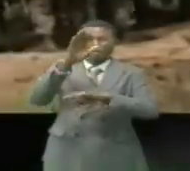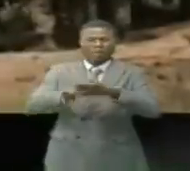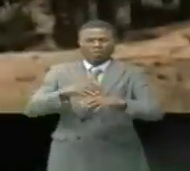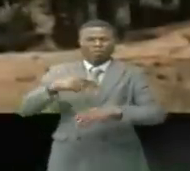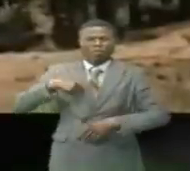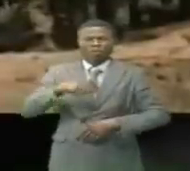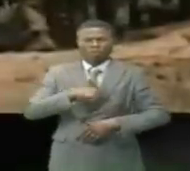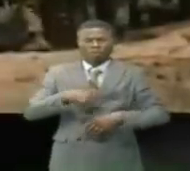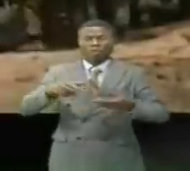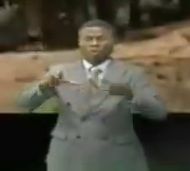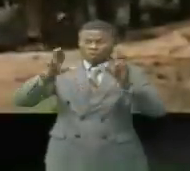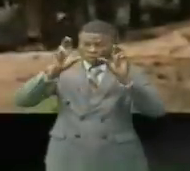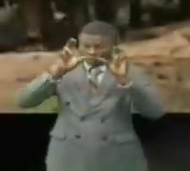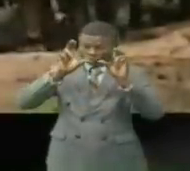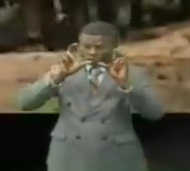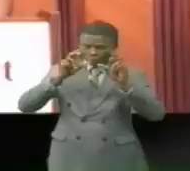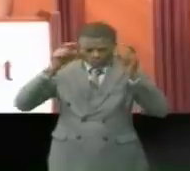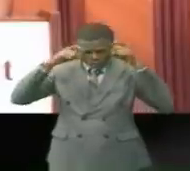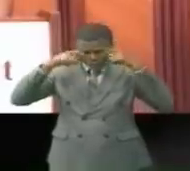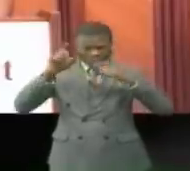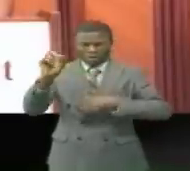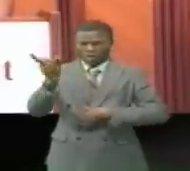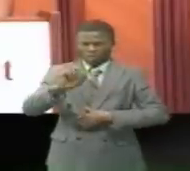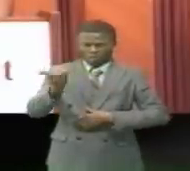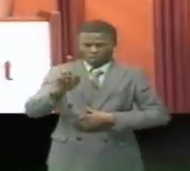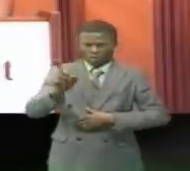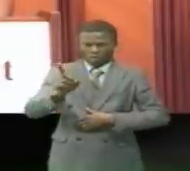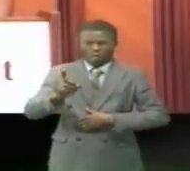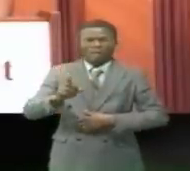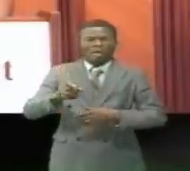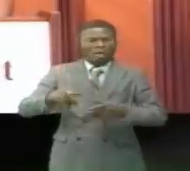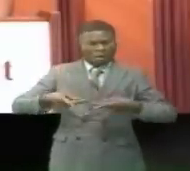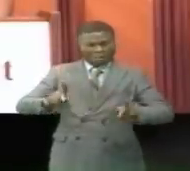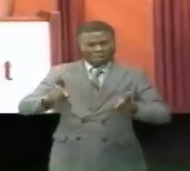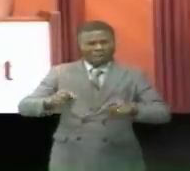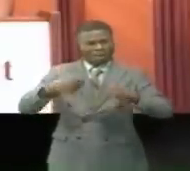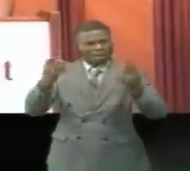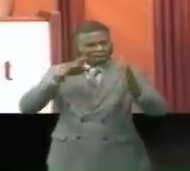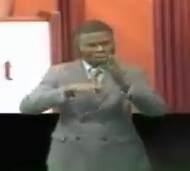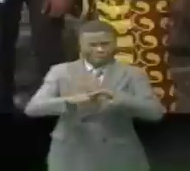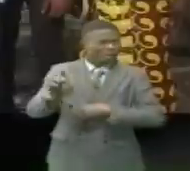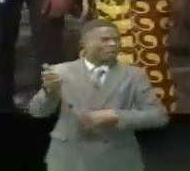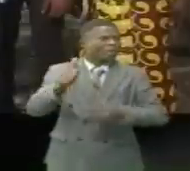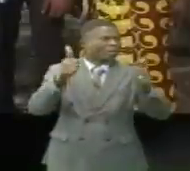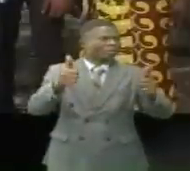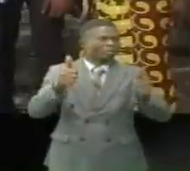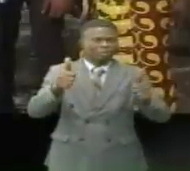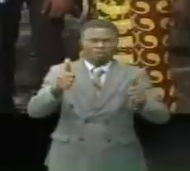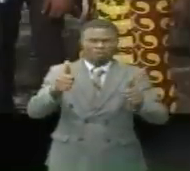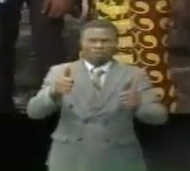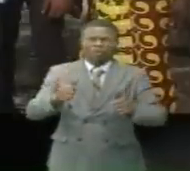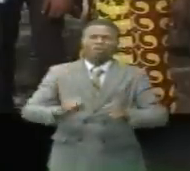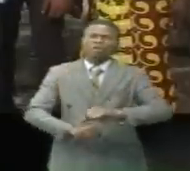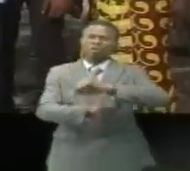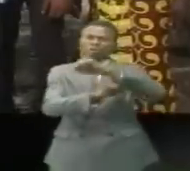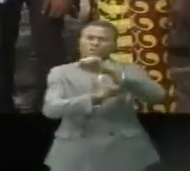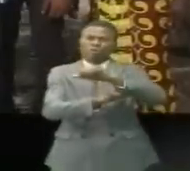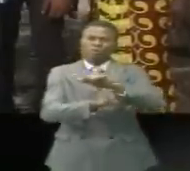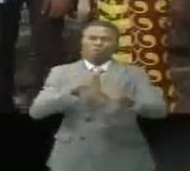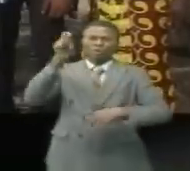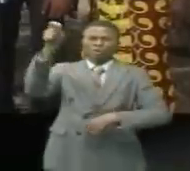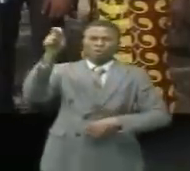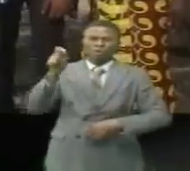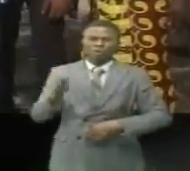d'être vigilant et de dénoncer les infiltrés en vue d'accompagner et de soutenir nos forces